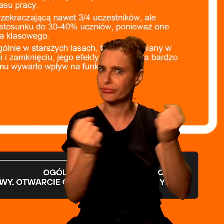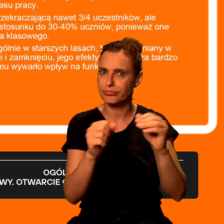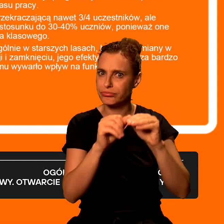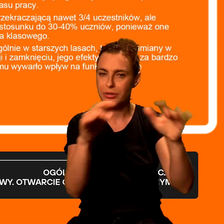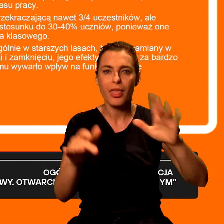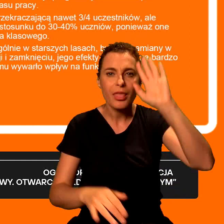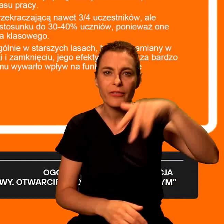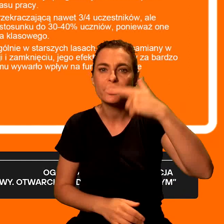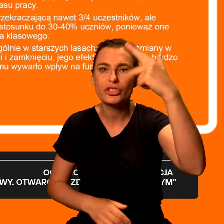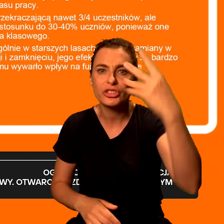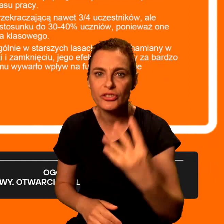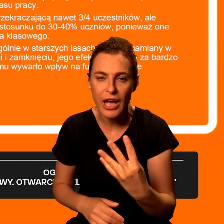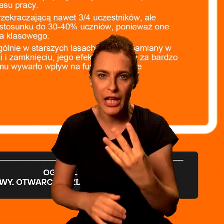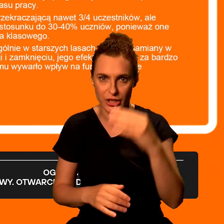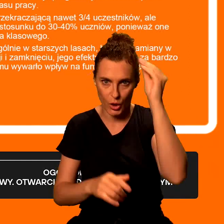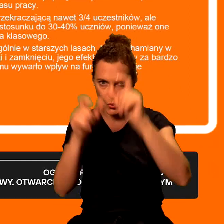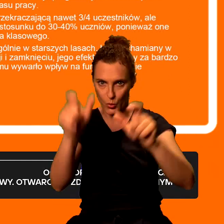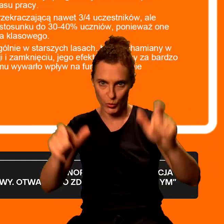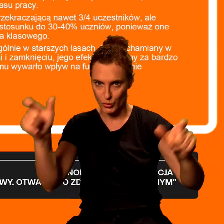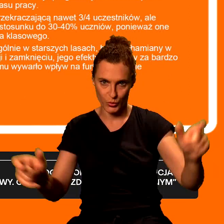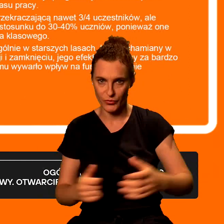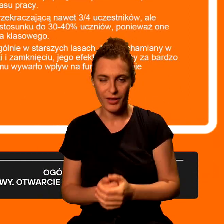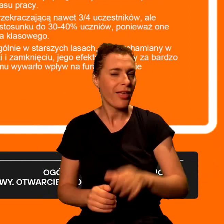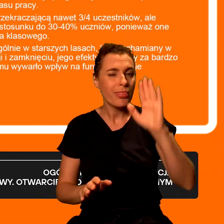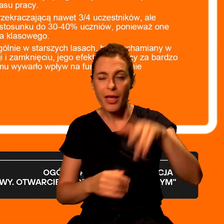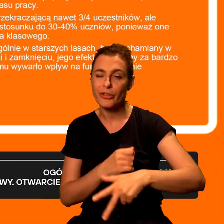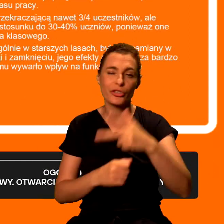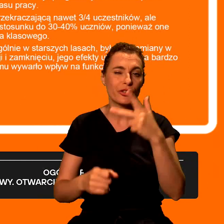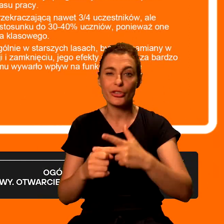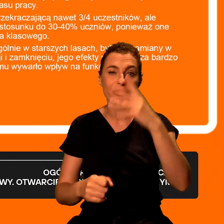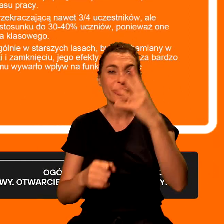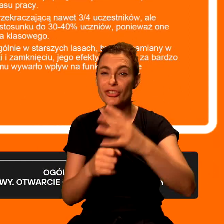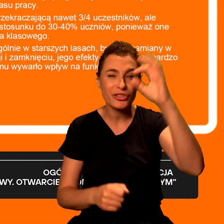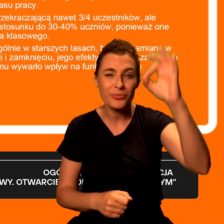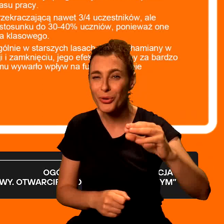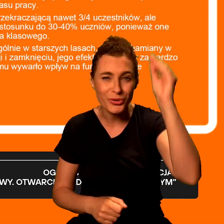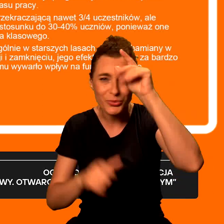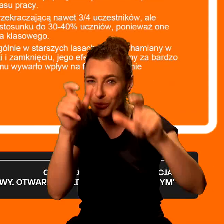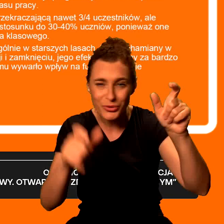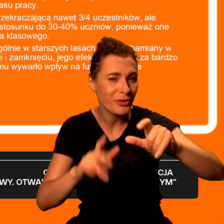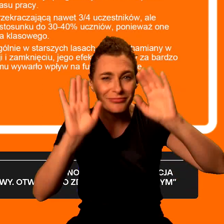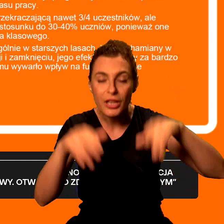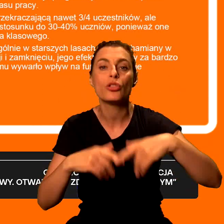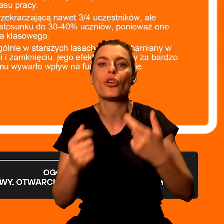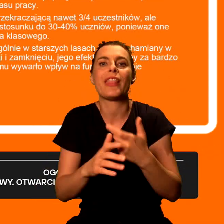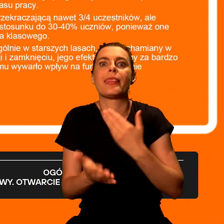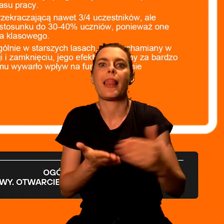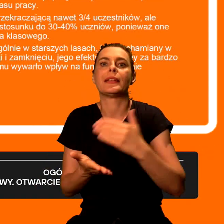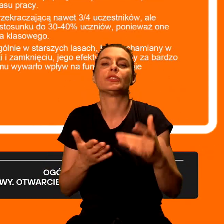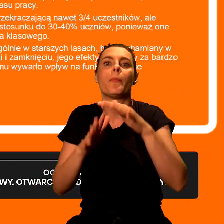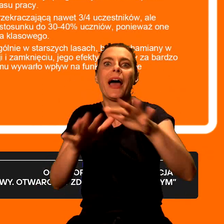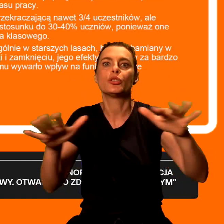poziomu 3/4 uczniów. Tak? Ale nawet jak to jest 30-40% uczniów, to są ciągle setki tysięcy za tym